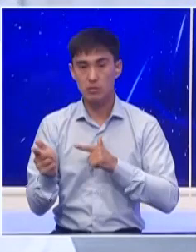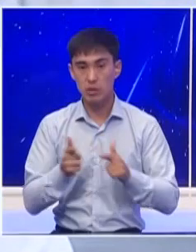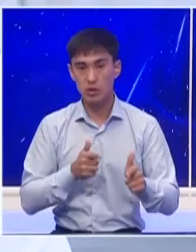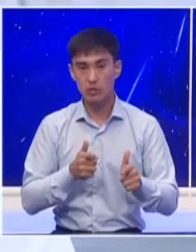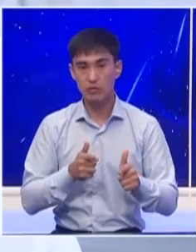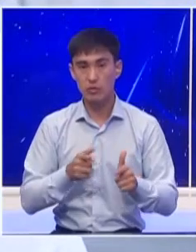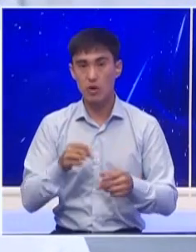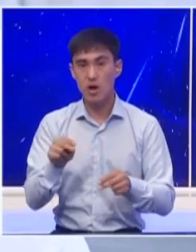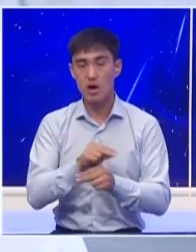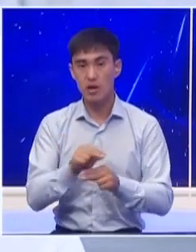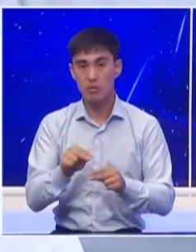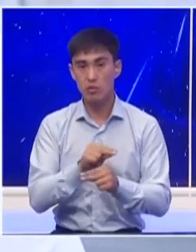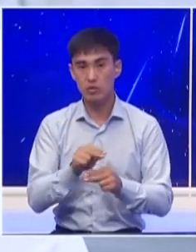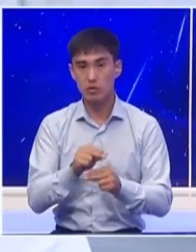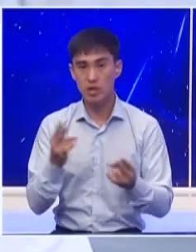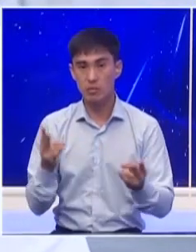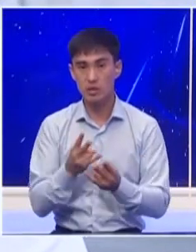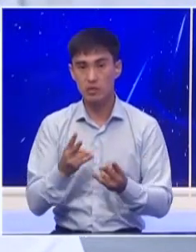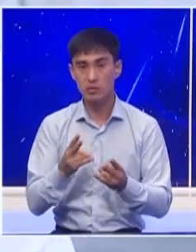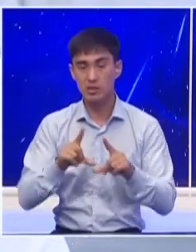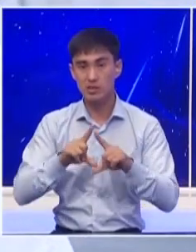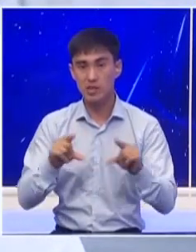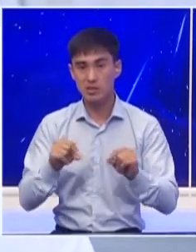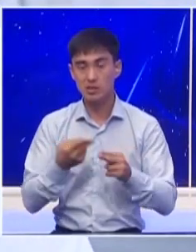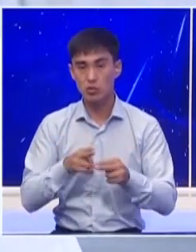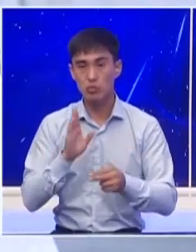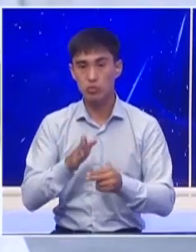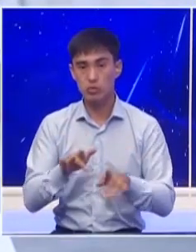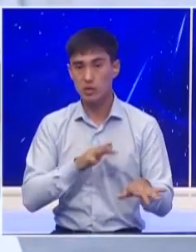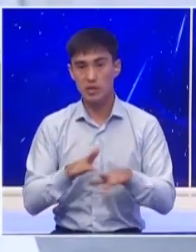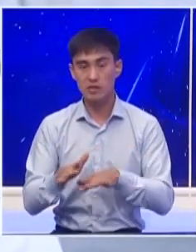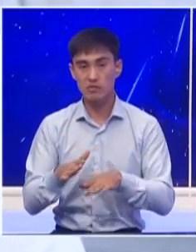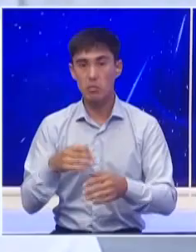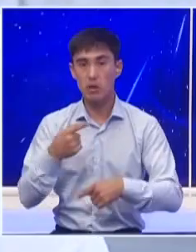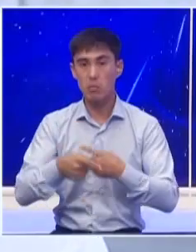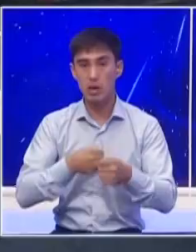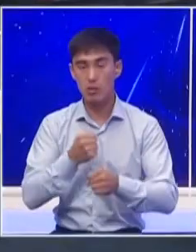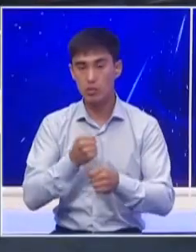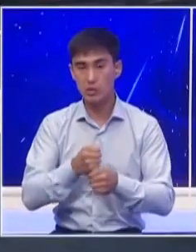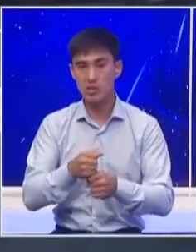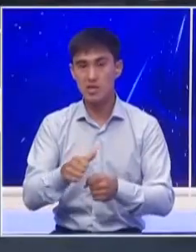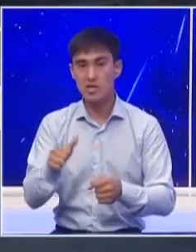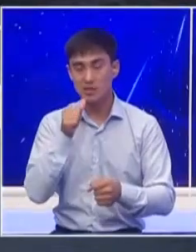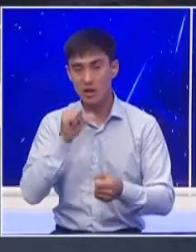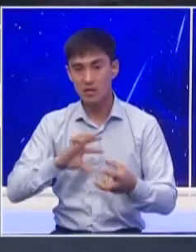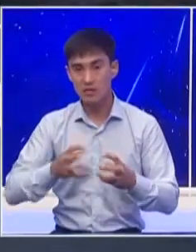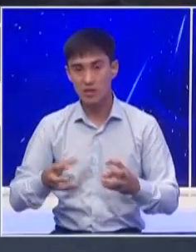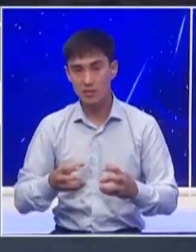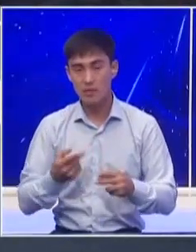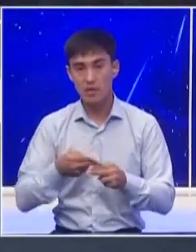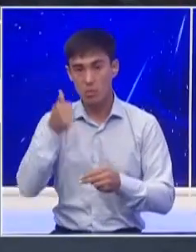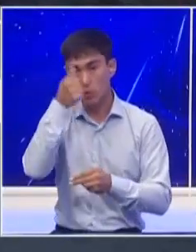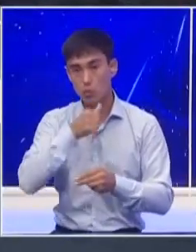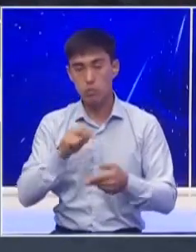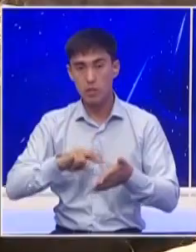и ремонт необходимых станций, которые будут задействованы при переработке сахарной свеклы. В этом году планируется